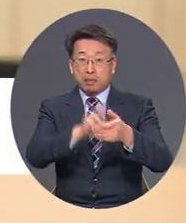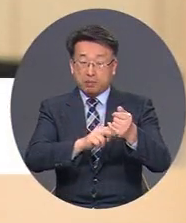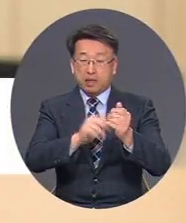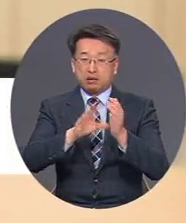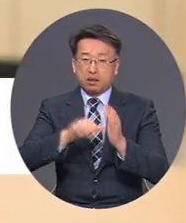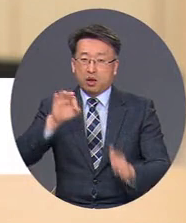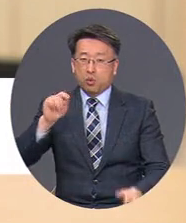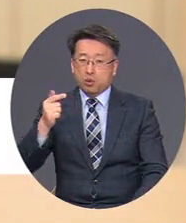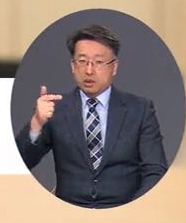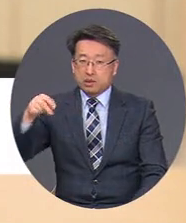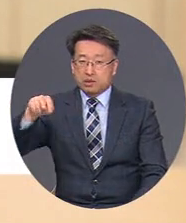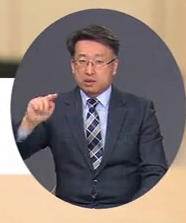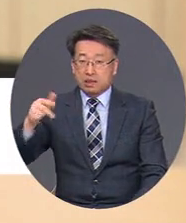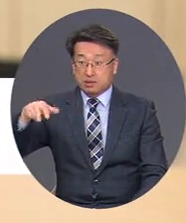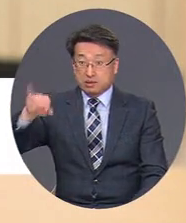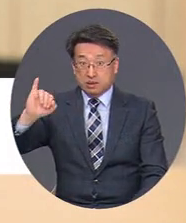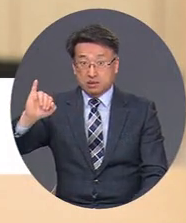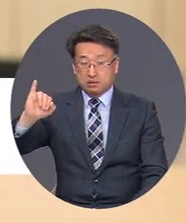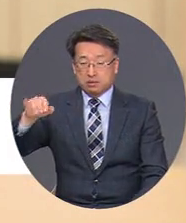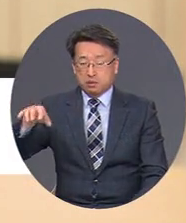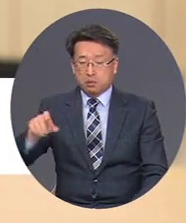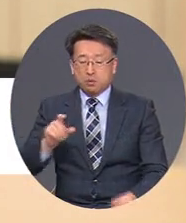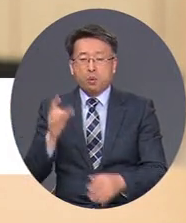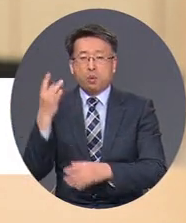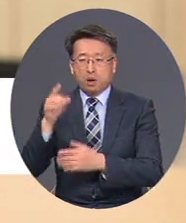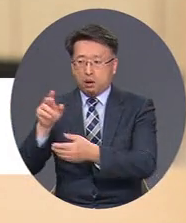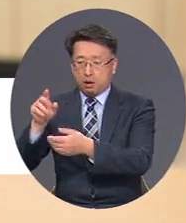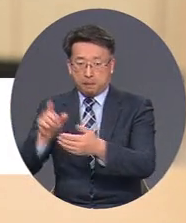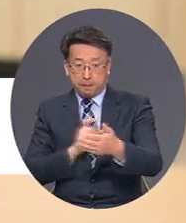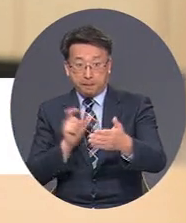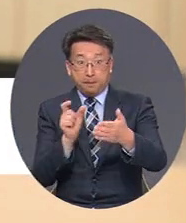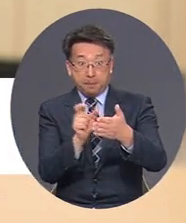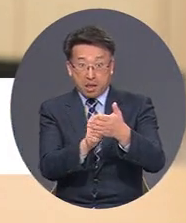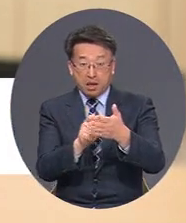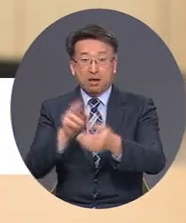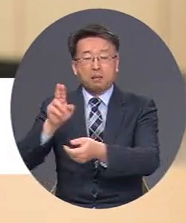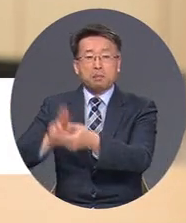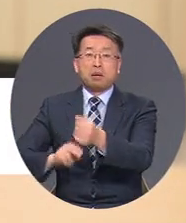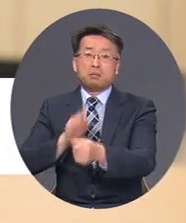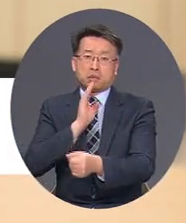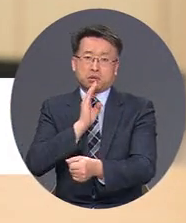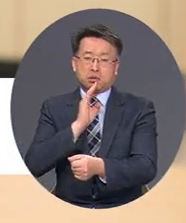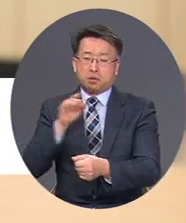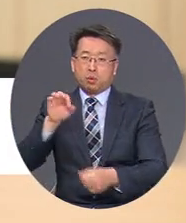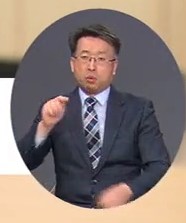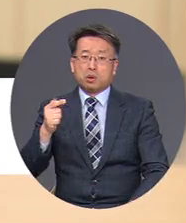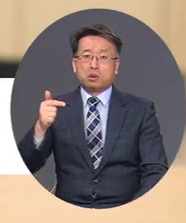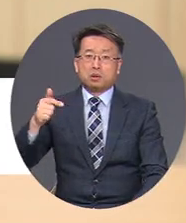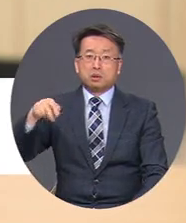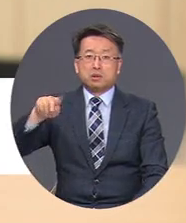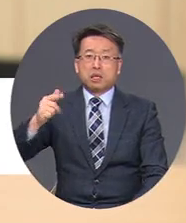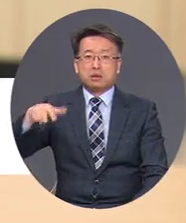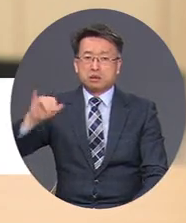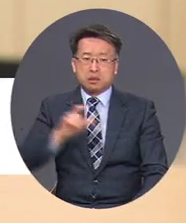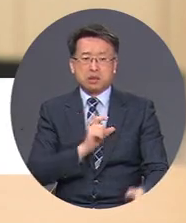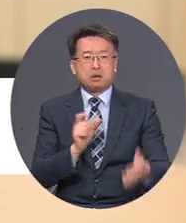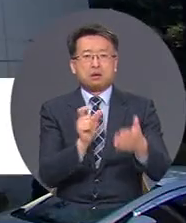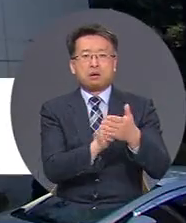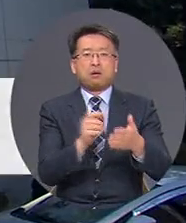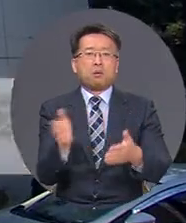이제 의무 대상 품목에 대해서는 원산지 표기를 하고 판매를 하셔야 되는데 일단 그 원산지 표시 자체가 지금 안 되어져 있었던